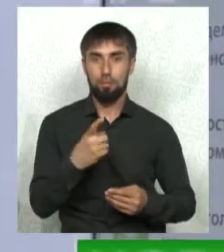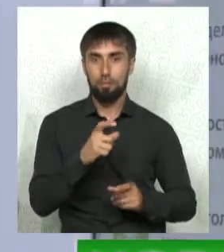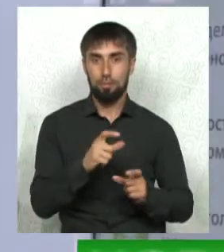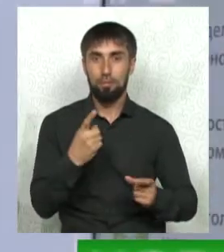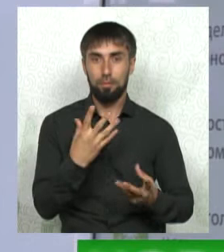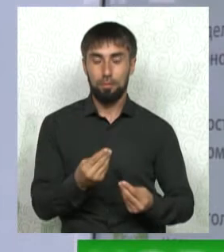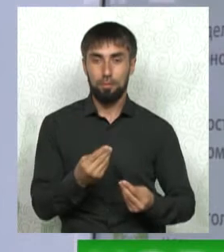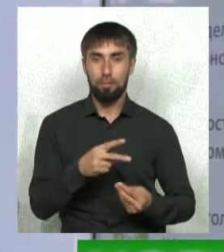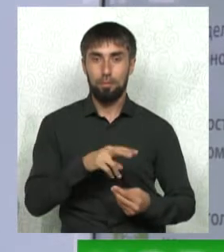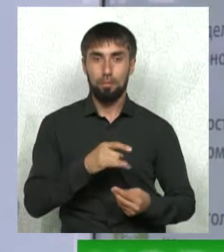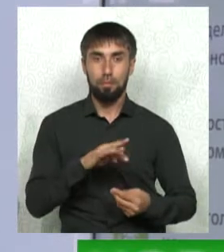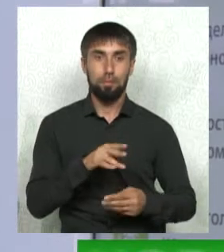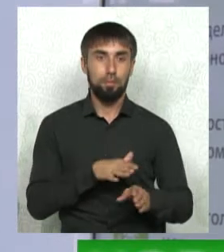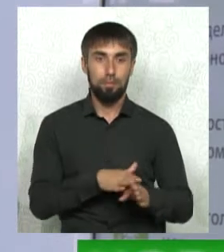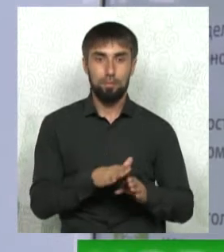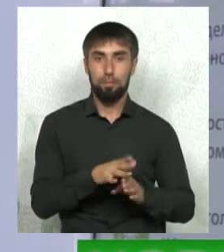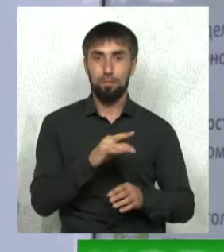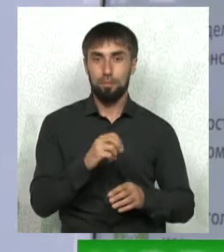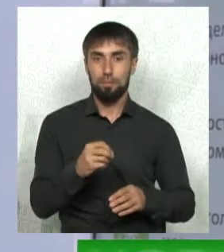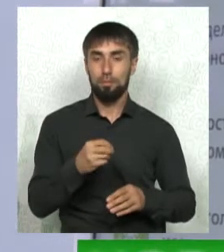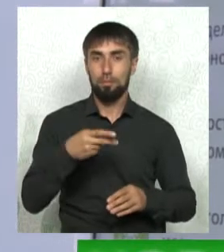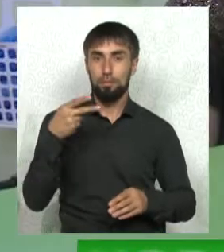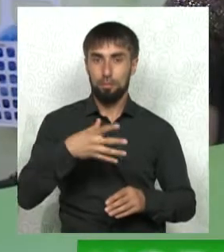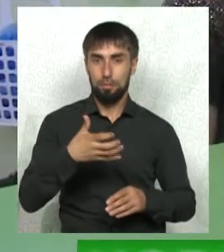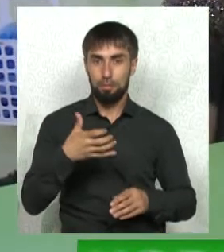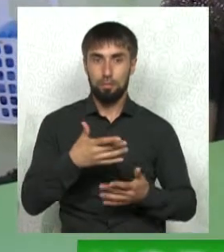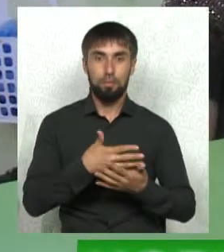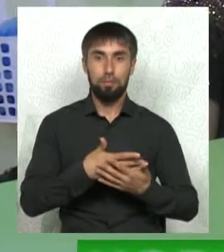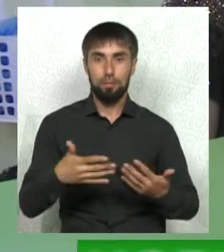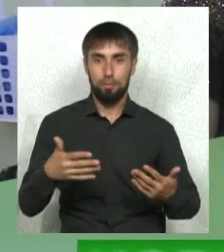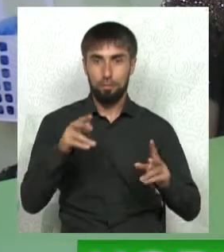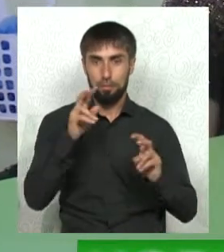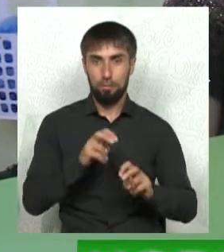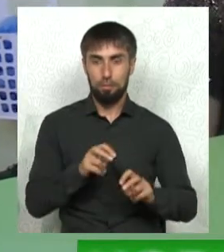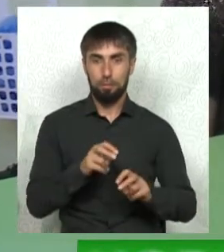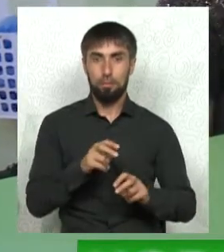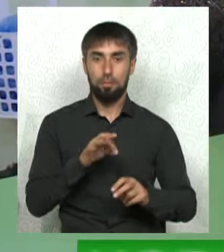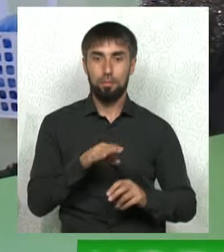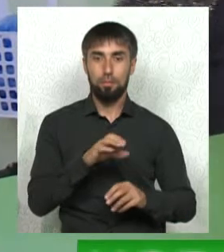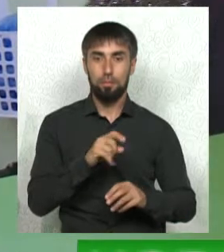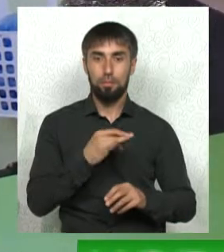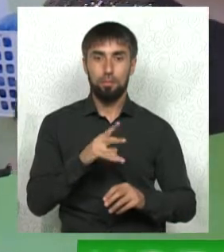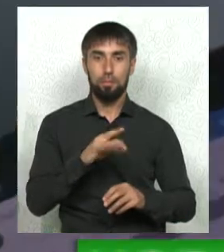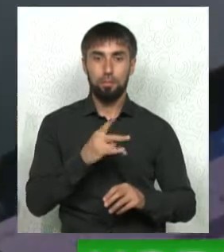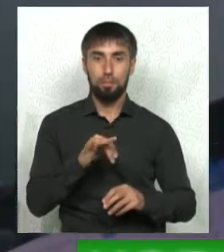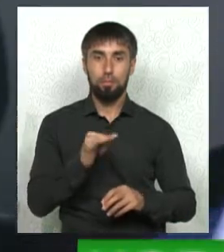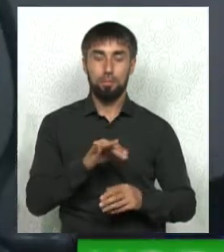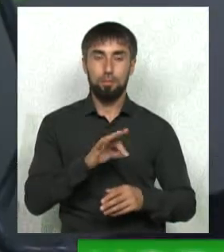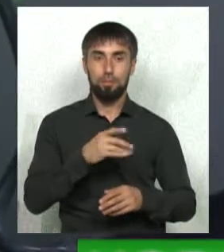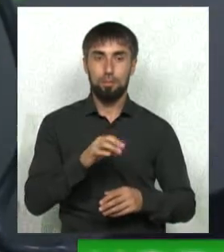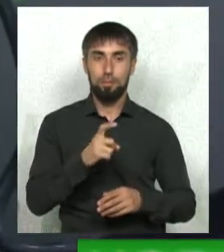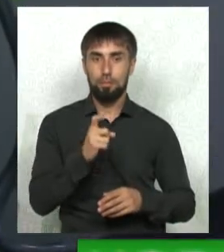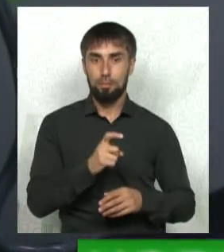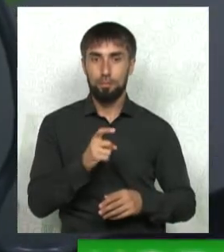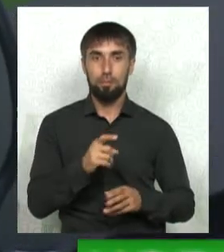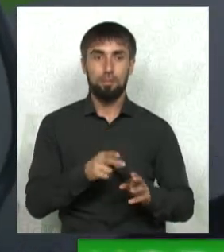человек в день. Лаборатория выполняет более 2500 различных исследований. От стандартных клинических и биохимических